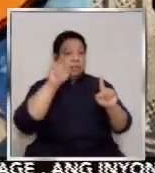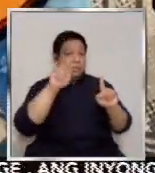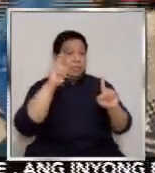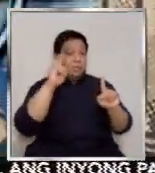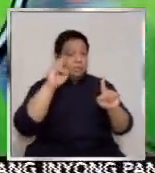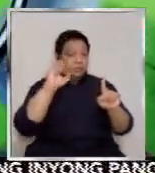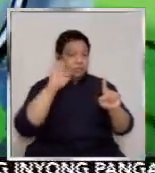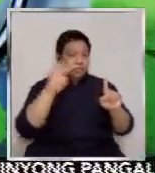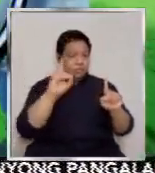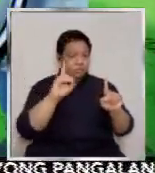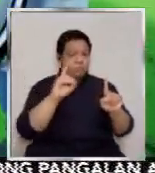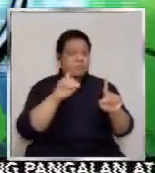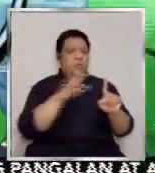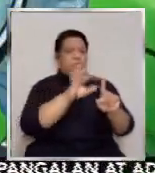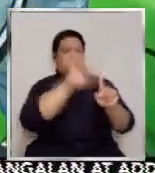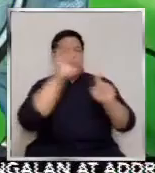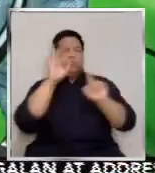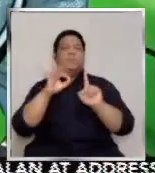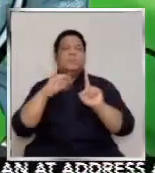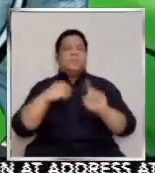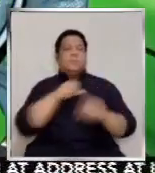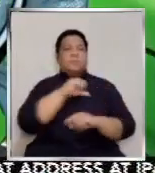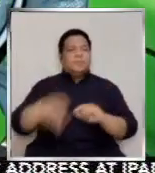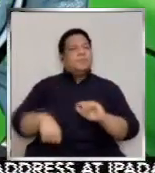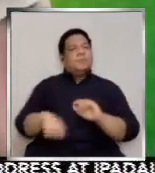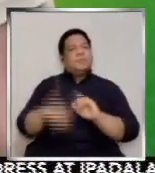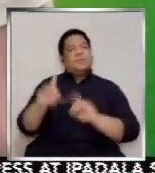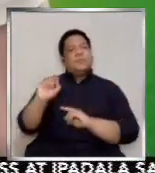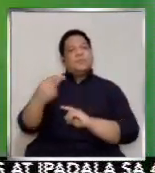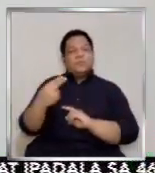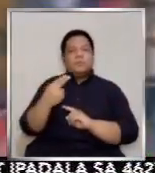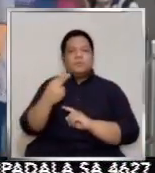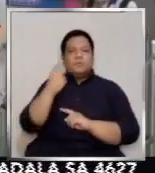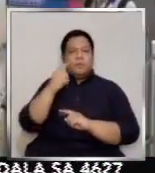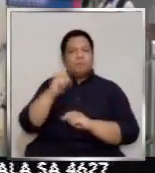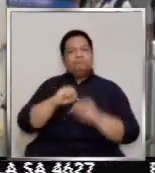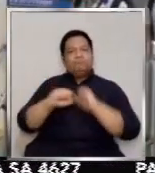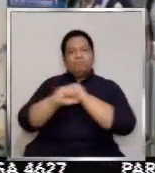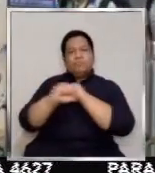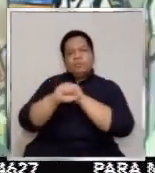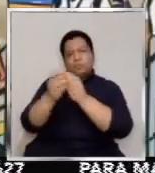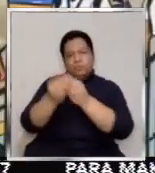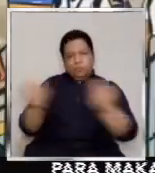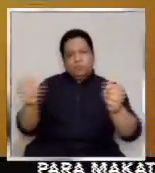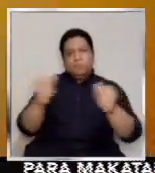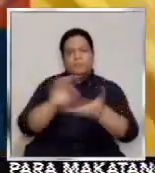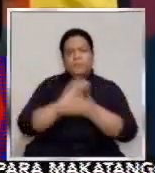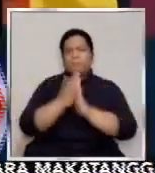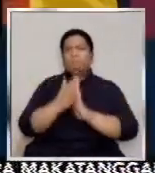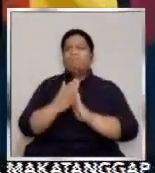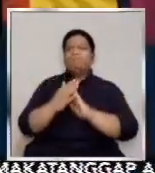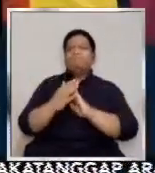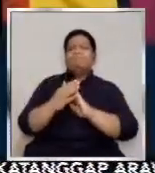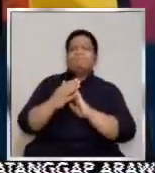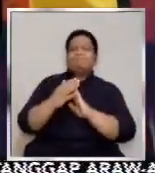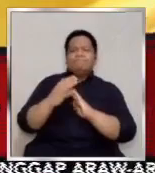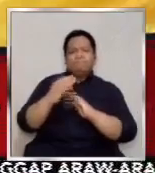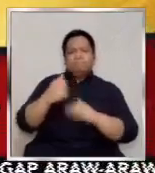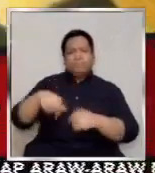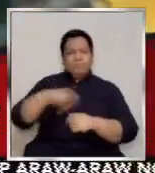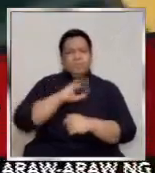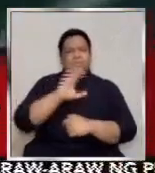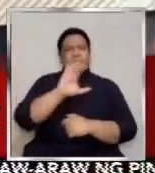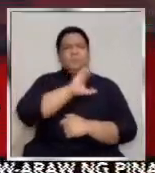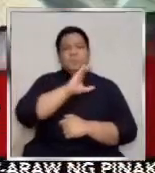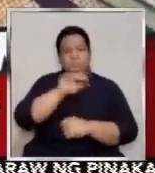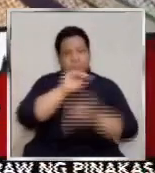ng Department of Health para sa kanilang BIDA Solusyon campaign. Bilang BIDA champion, pinapaalalahanan ni Alden ang lahat na sundin ang